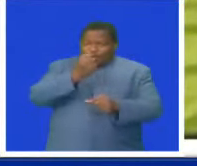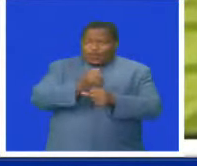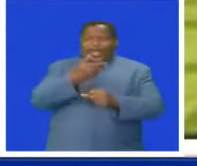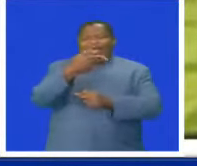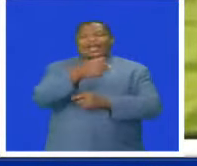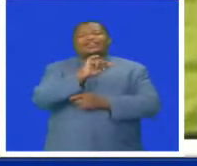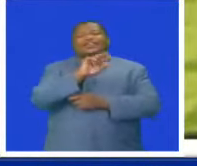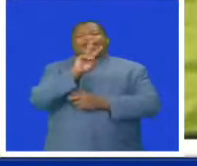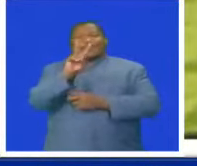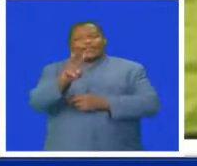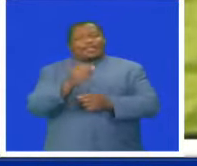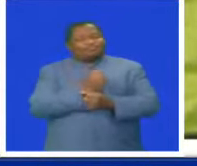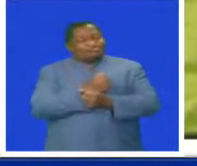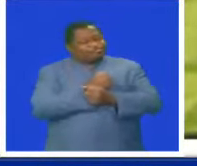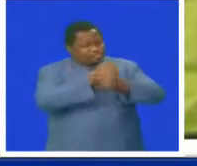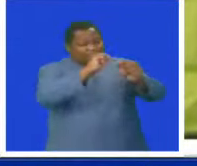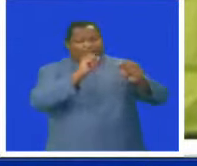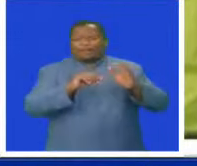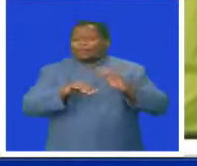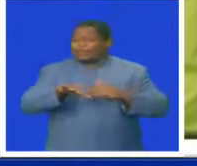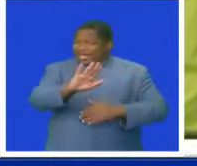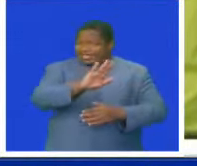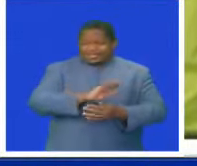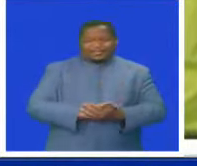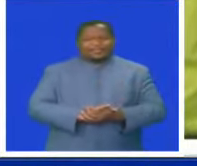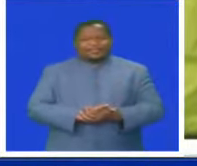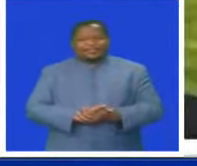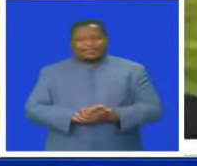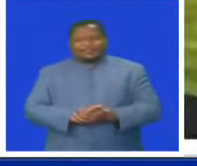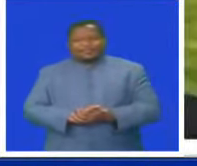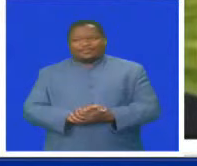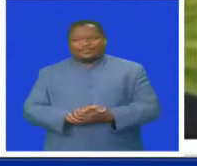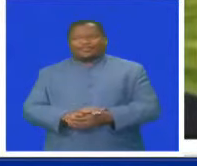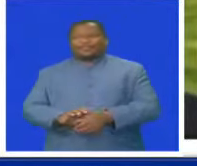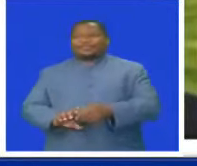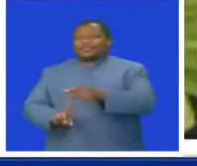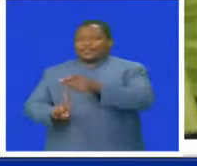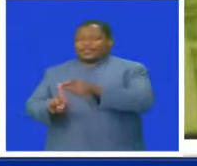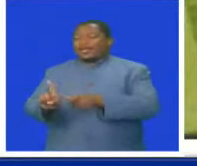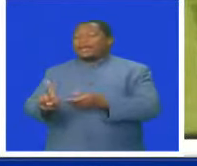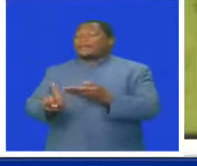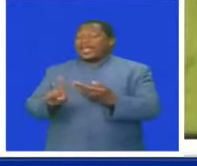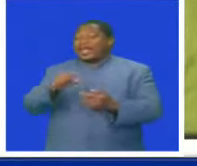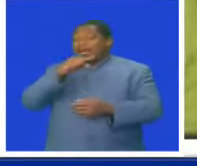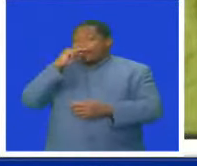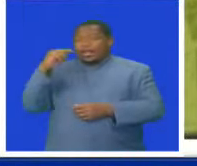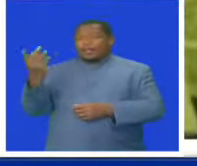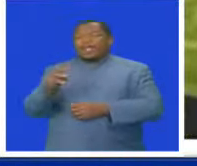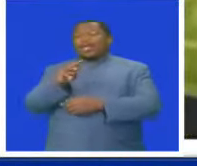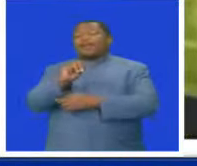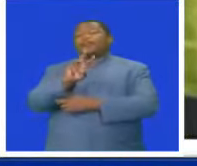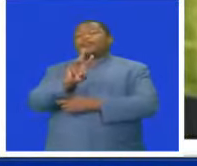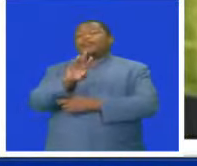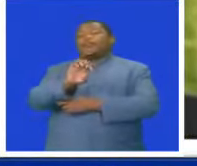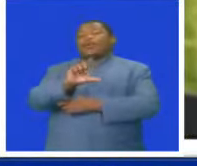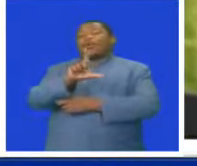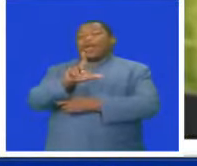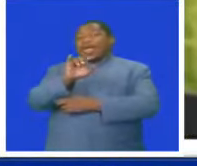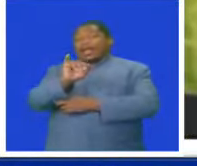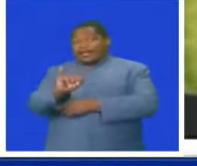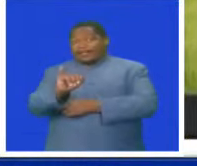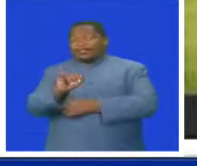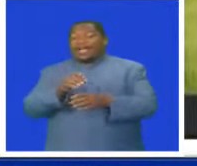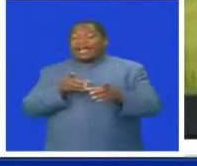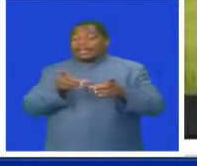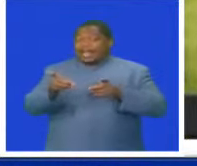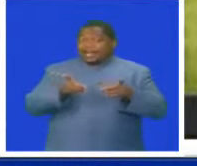wenhlangano lwebuka Tindzaba tetempilo yetisebenti tembuso Sandile Msweli uthi kubalulekile ukuthi emaSwati akhumbule